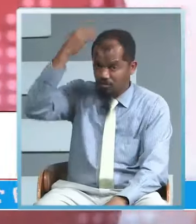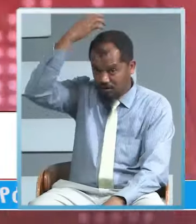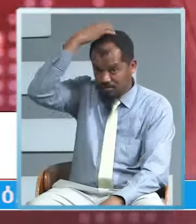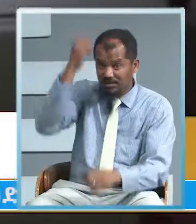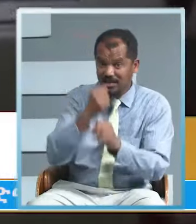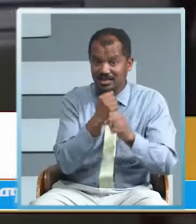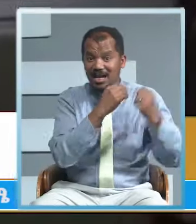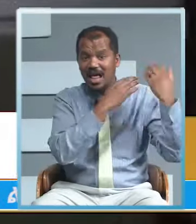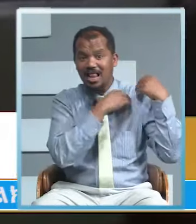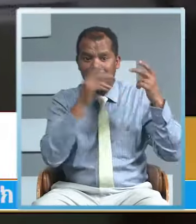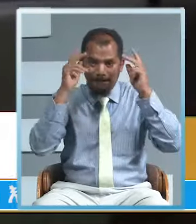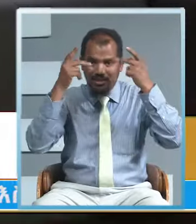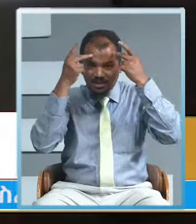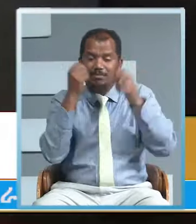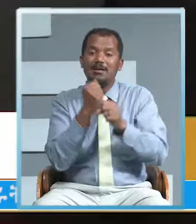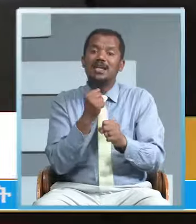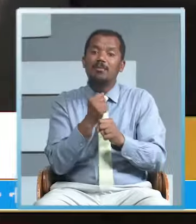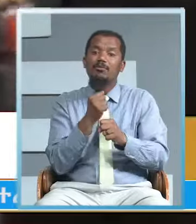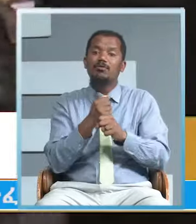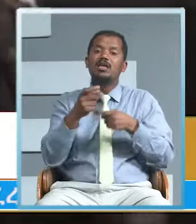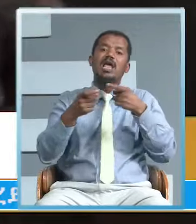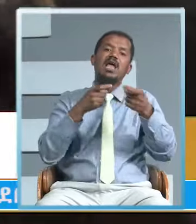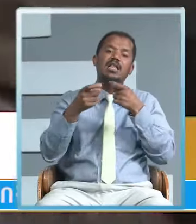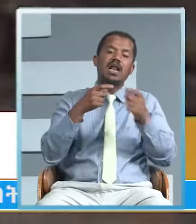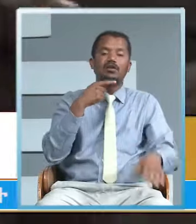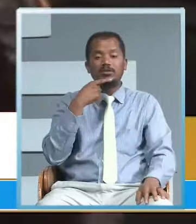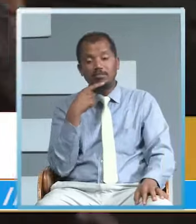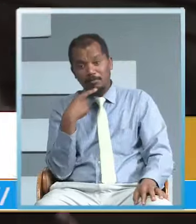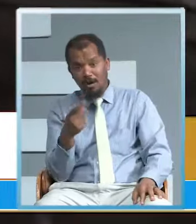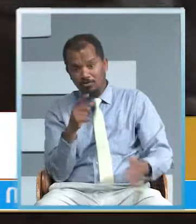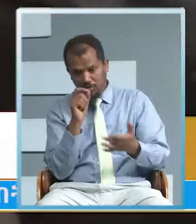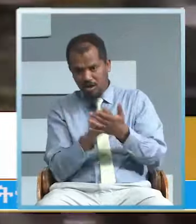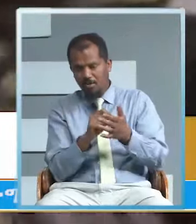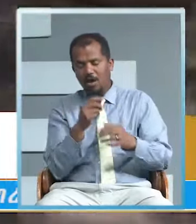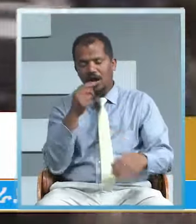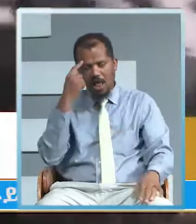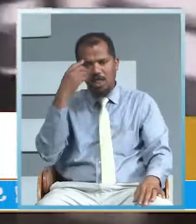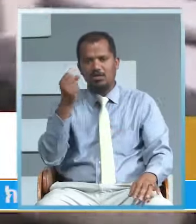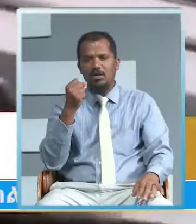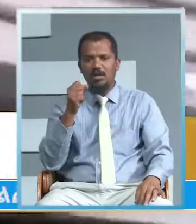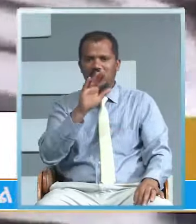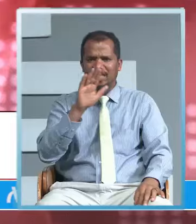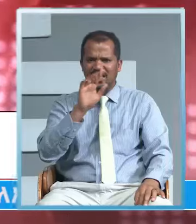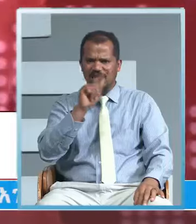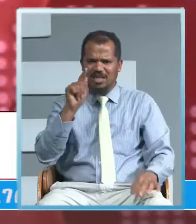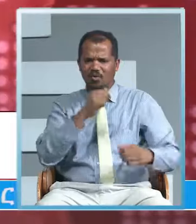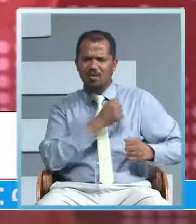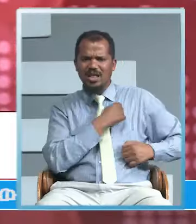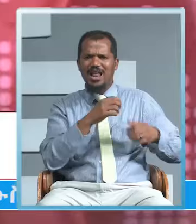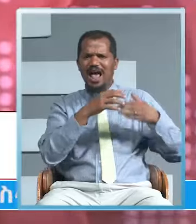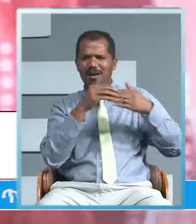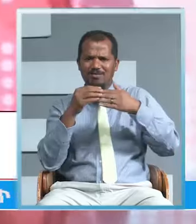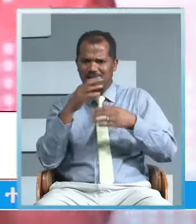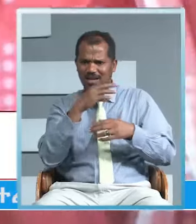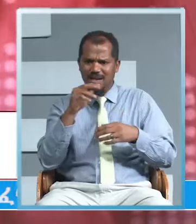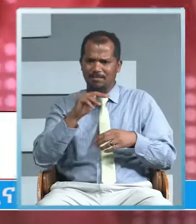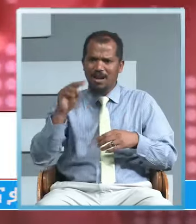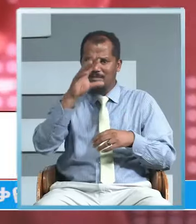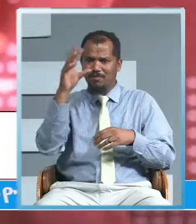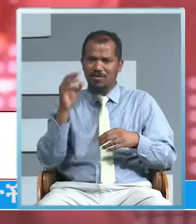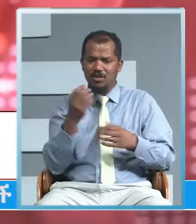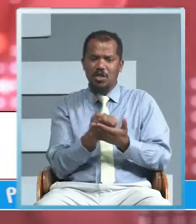የመንግስት የሥራ ኃላፊዎች ሚኒስቴር መስሪያ ቤቶችን ያስተዳድራሉ መባሉን ዘገባው አስተውሷል። ግን በወታደራዊ አመራሩና